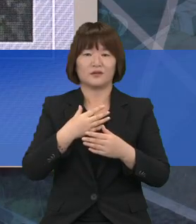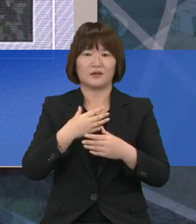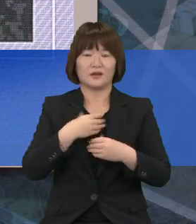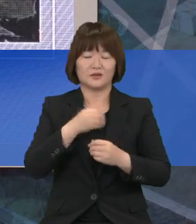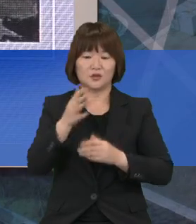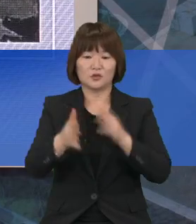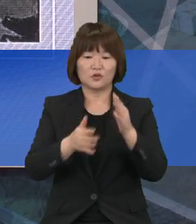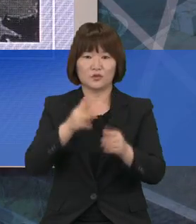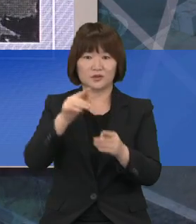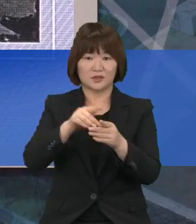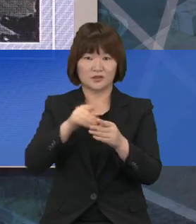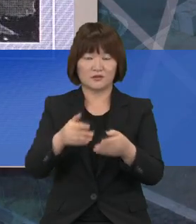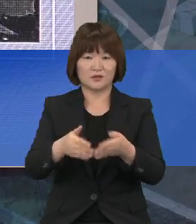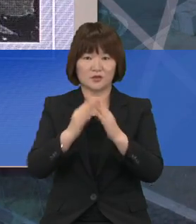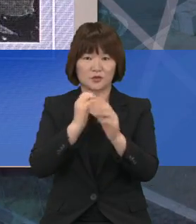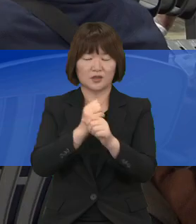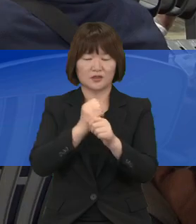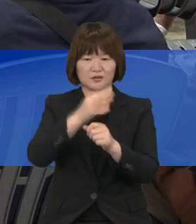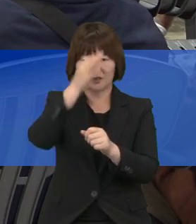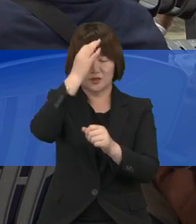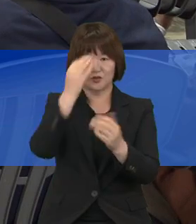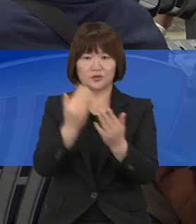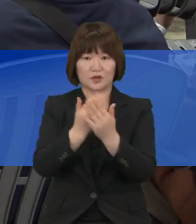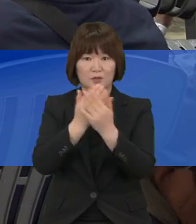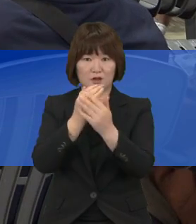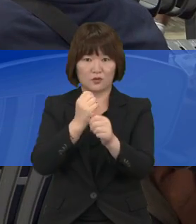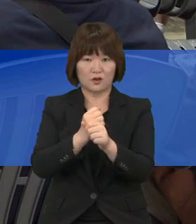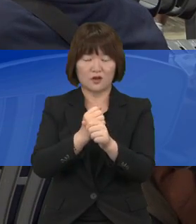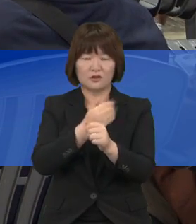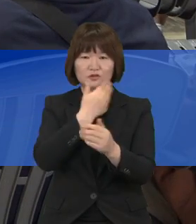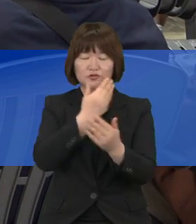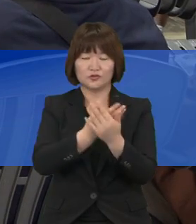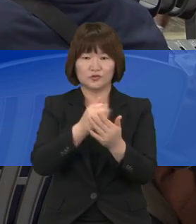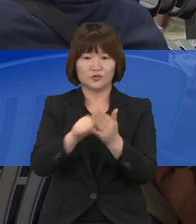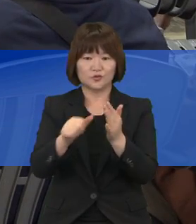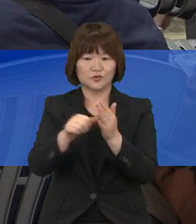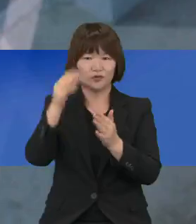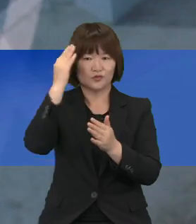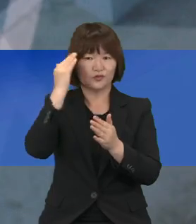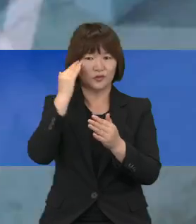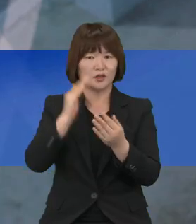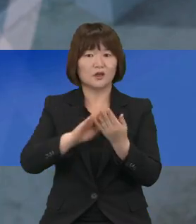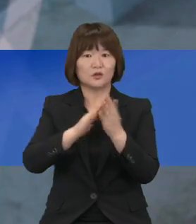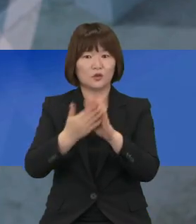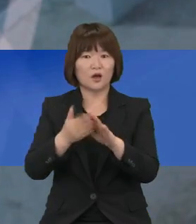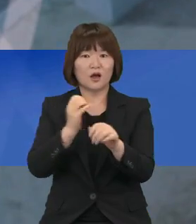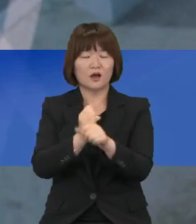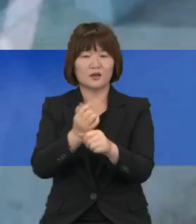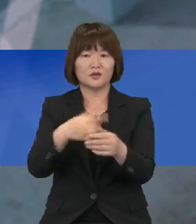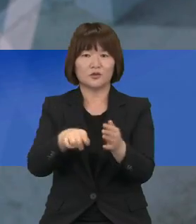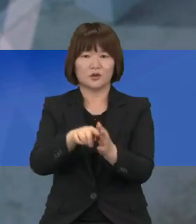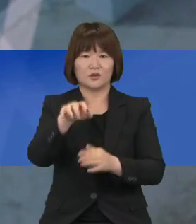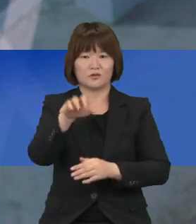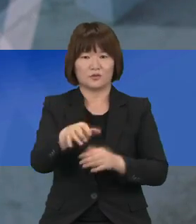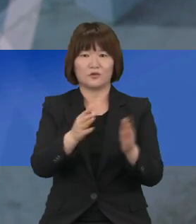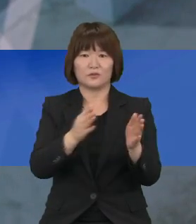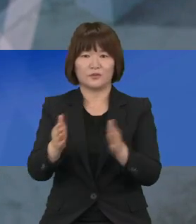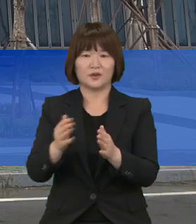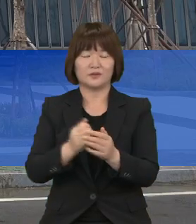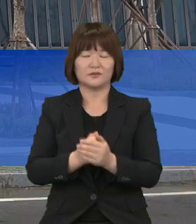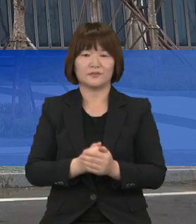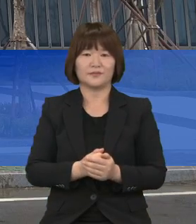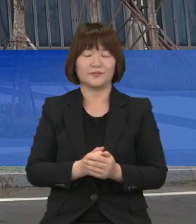안전로봇 실증센터 건립으로 안전로봇 기술 개발과 로봇 핵심 부품 국산화를 위한 전초기지로서의 기틀을